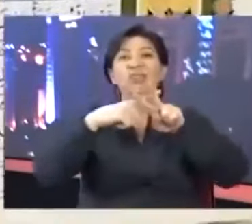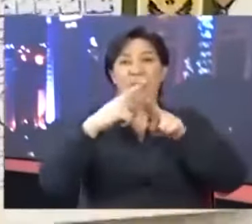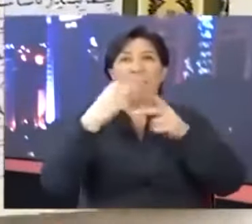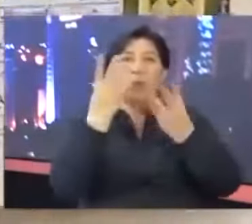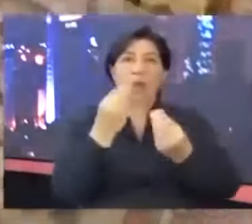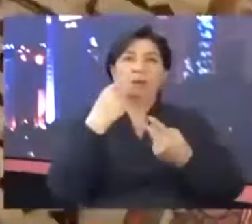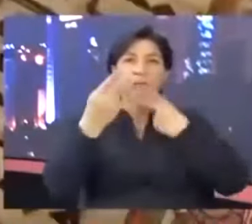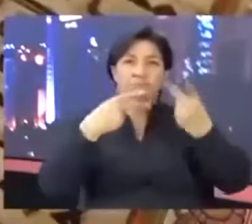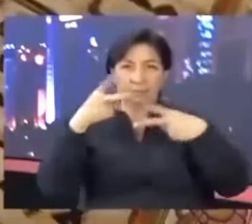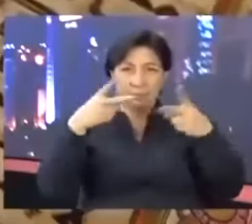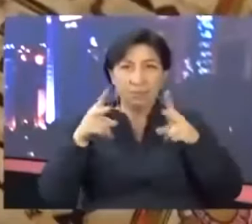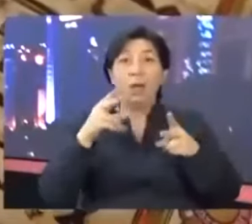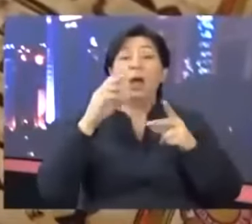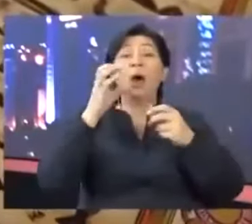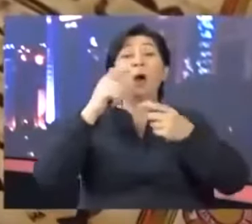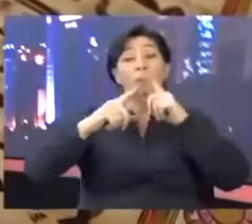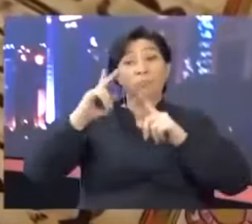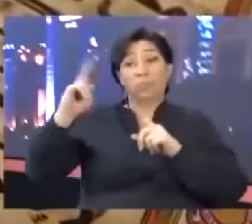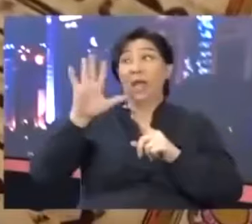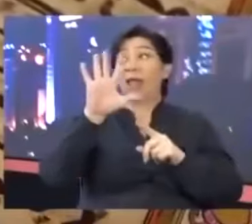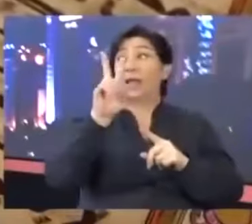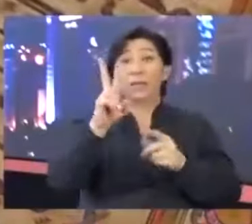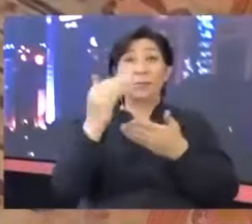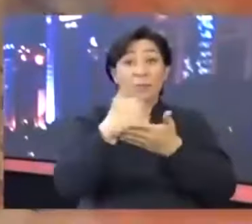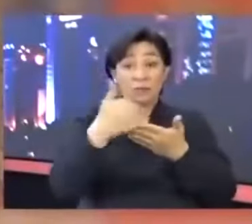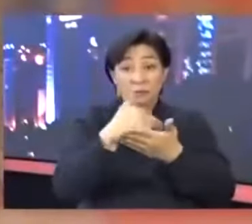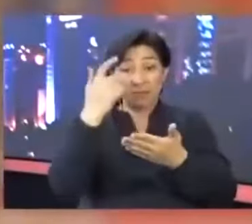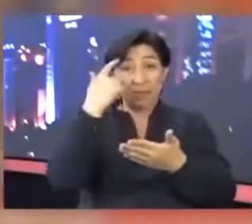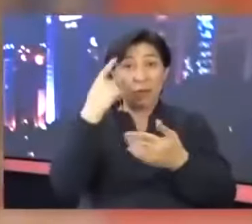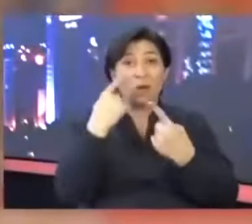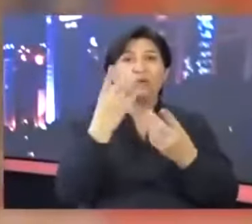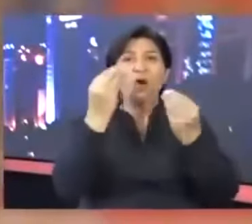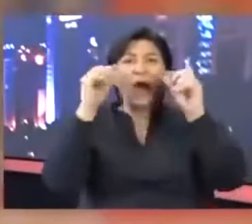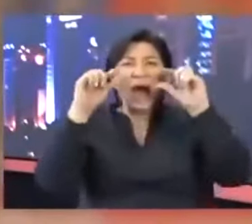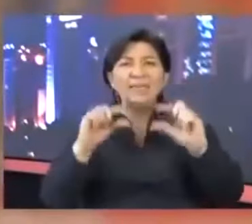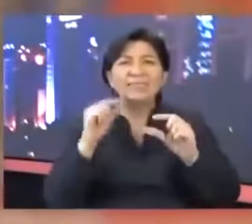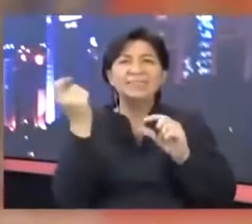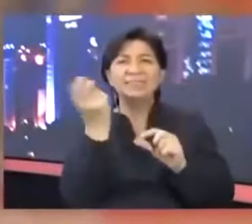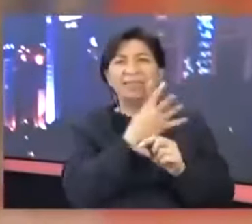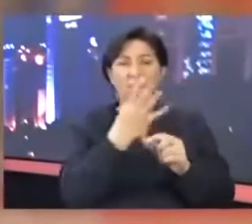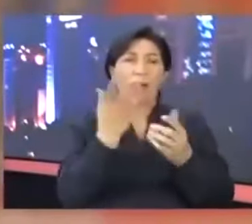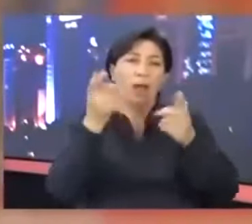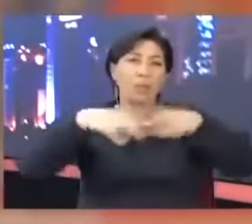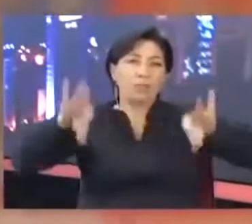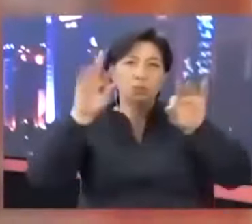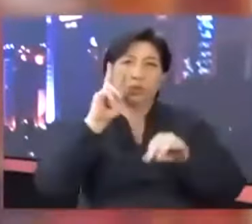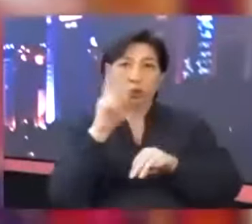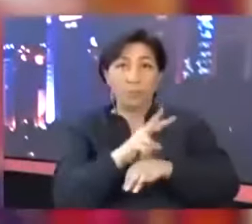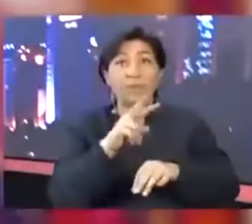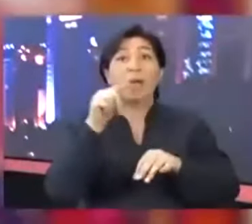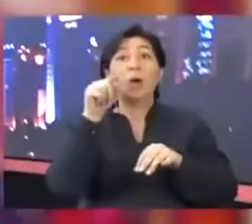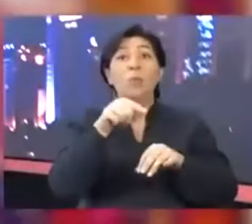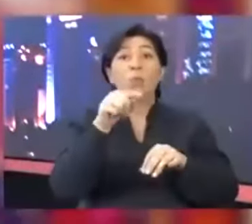anlaşılmaktadır Osmanlı döneminde eldeki mevcut bilgilere göre oldukça Az sayıda tam Kur'an tercümesi yapıldığı görülmekte